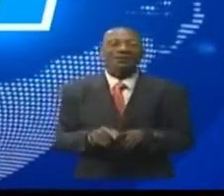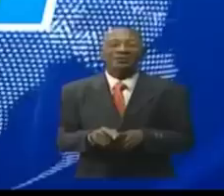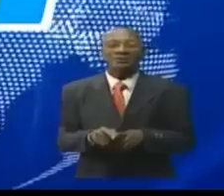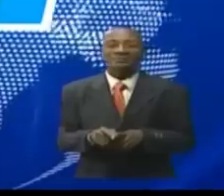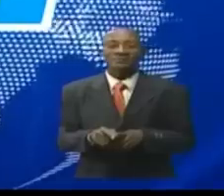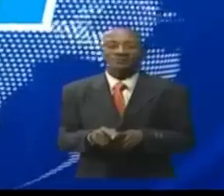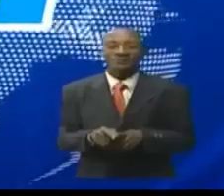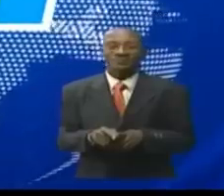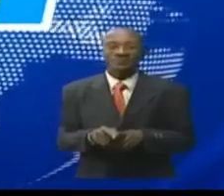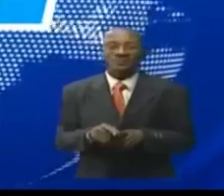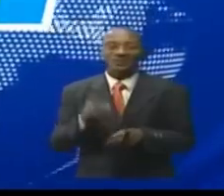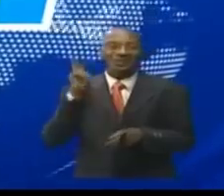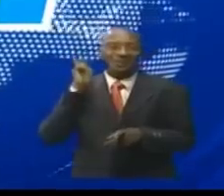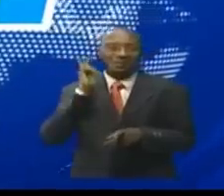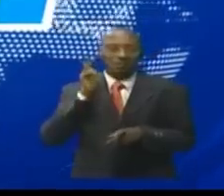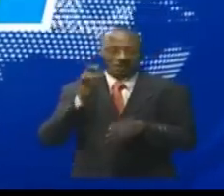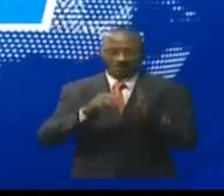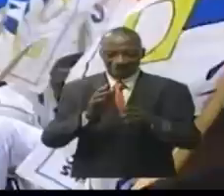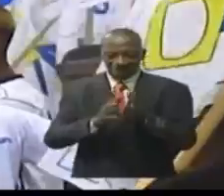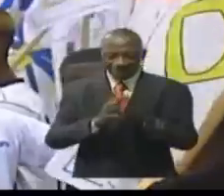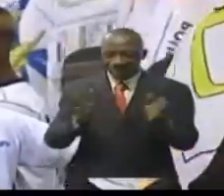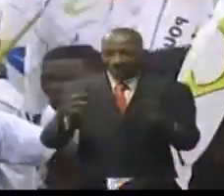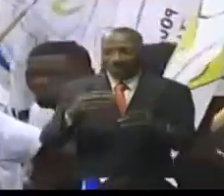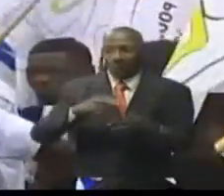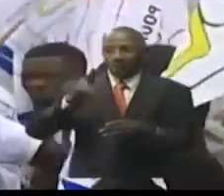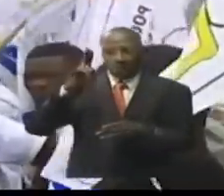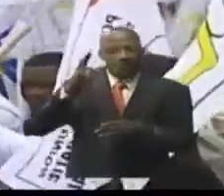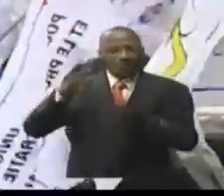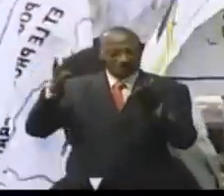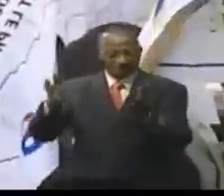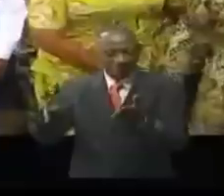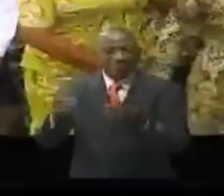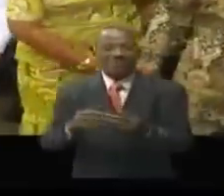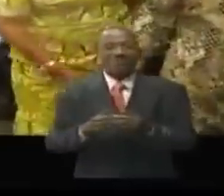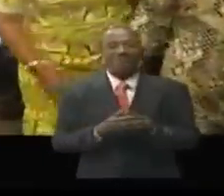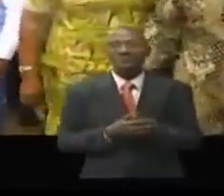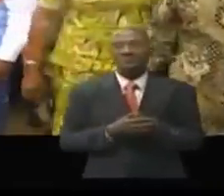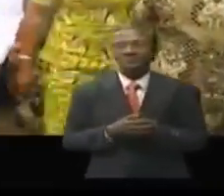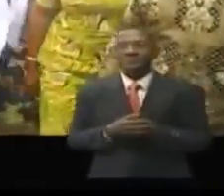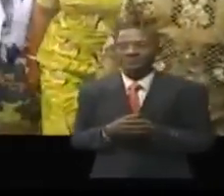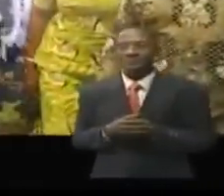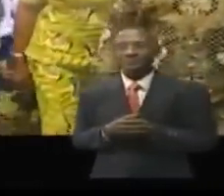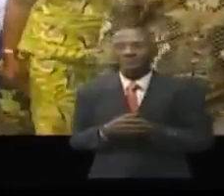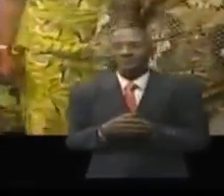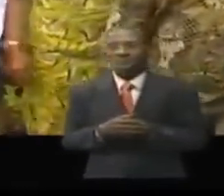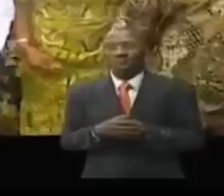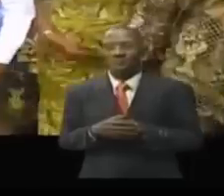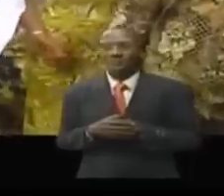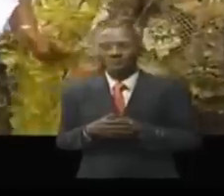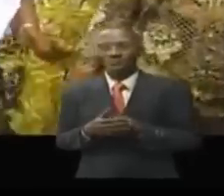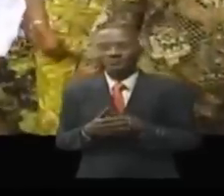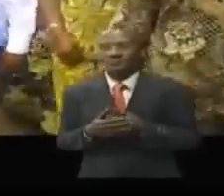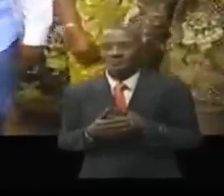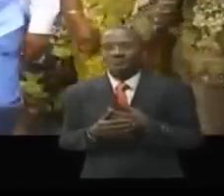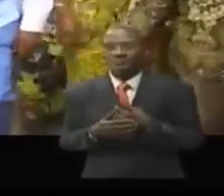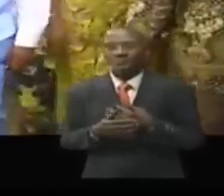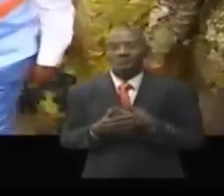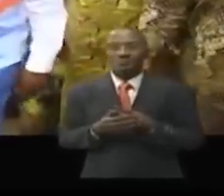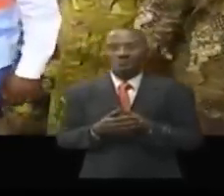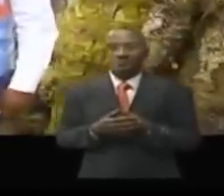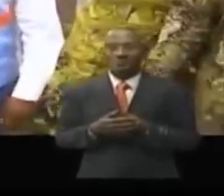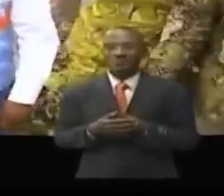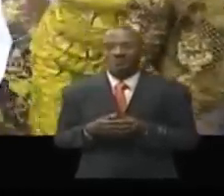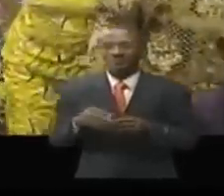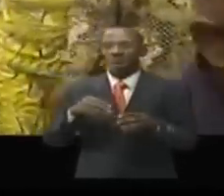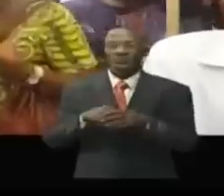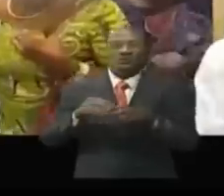Longondo, initiateur de la rencontre. Accueilli par le sectionnaire des Maluku, le chef de l'administration et gérant au